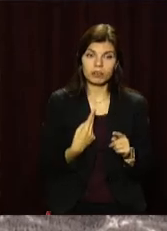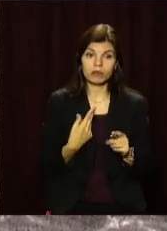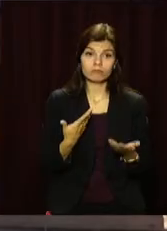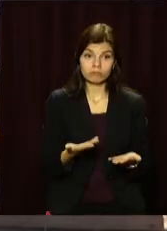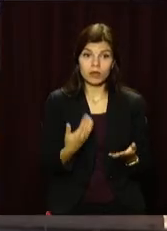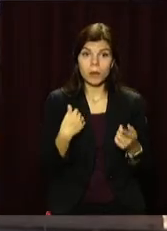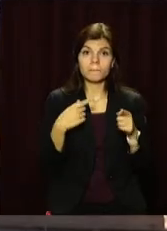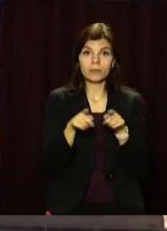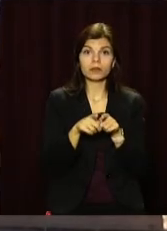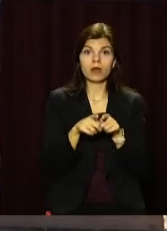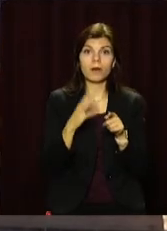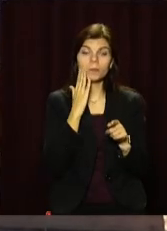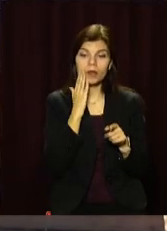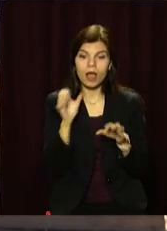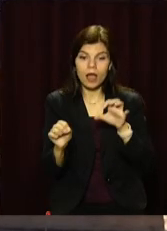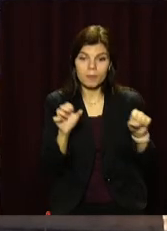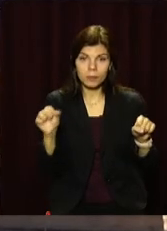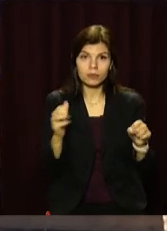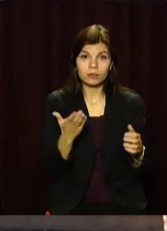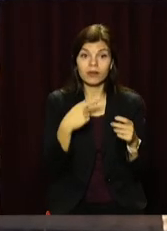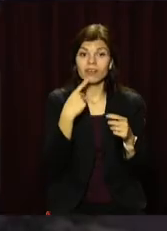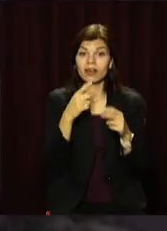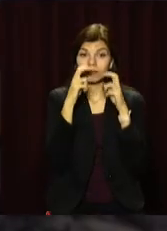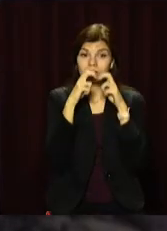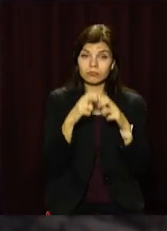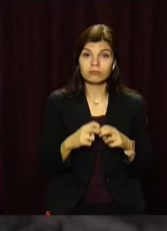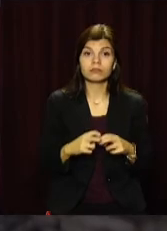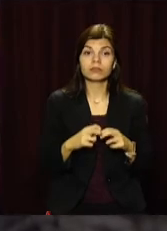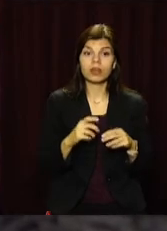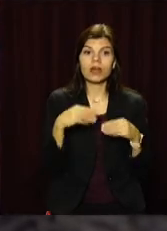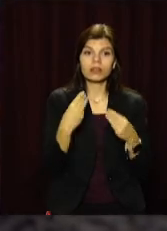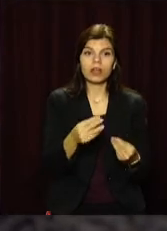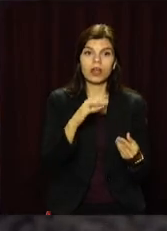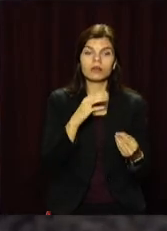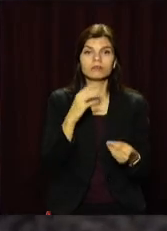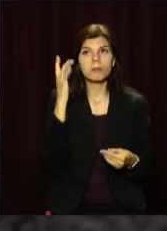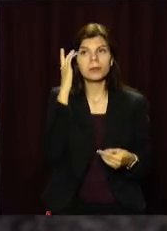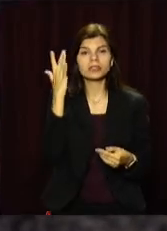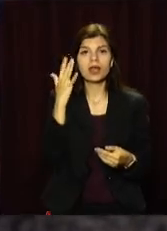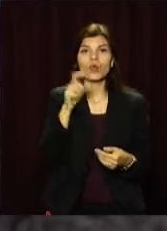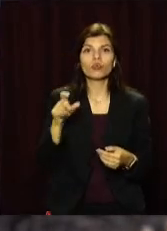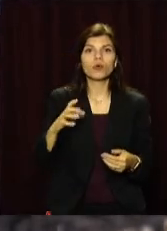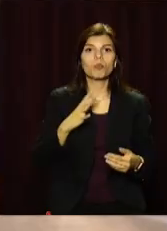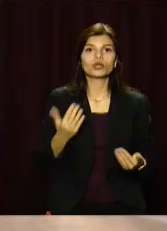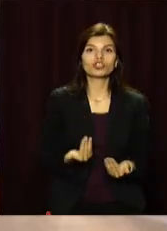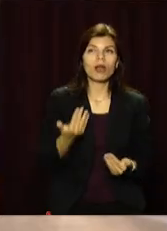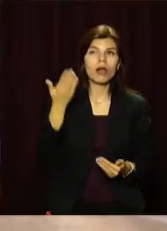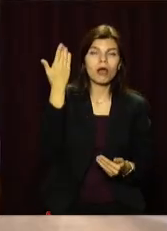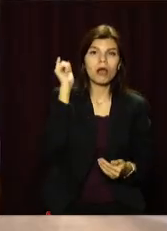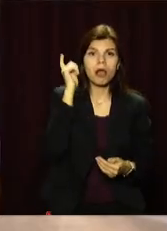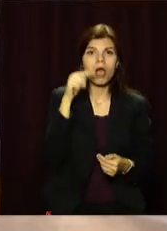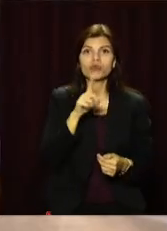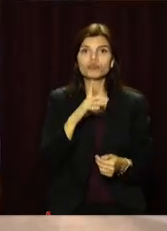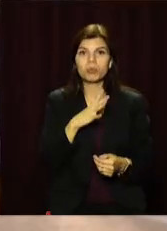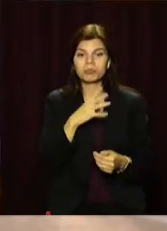фіксуємо об'єкт. Археологи кажуть, дослідження знайдених поселень дають детальне уявлення про життя, устрій та побут давніх племен.